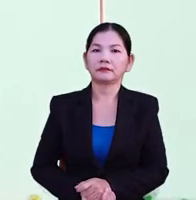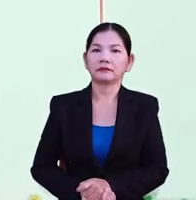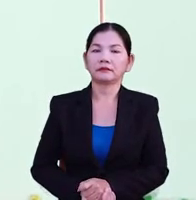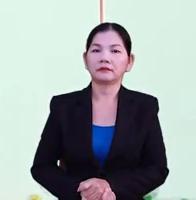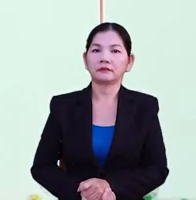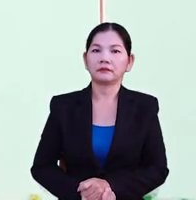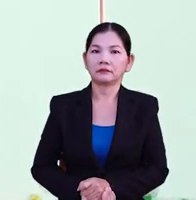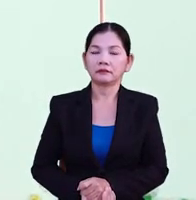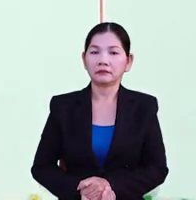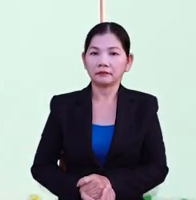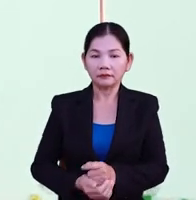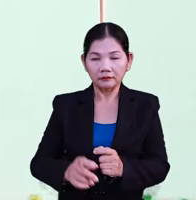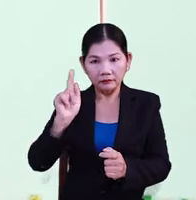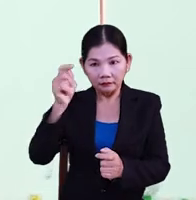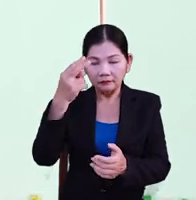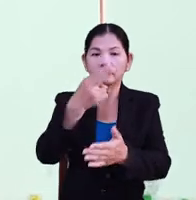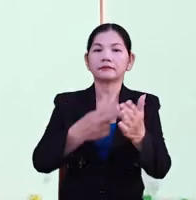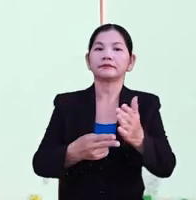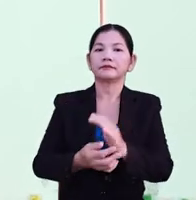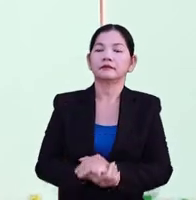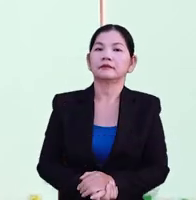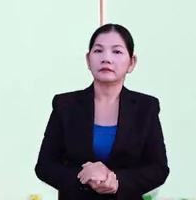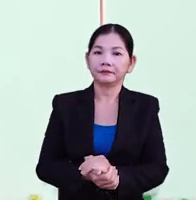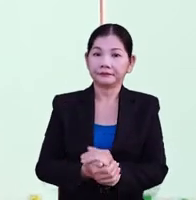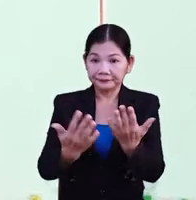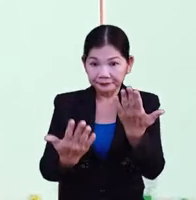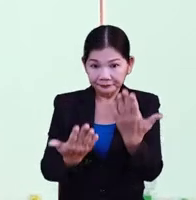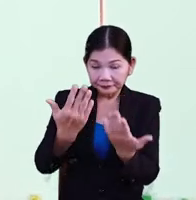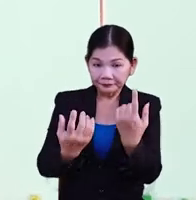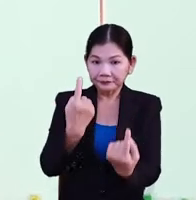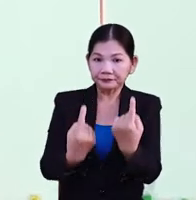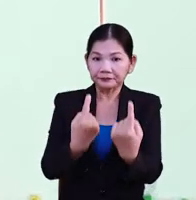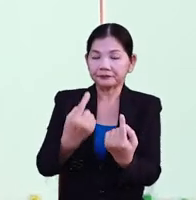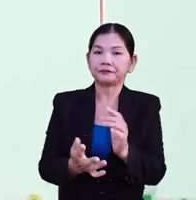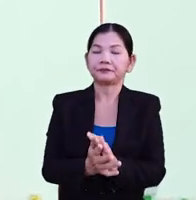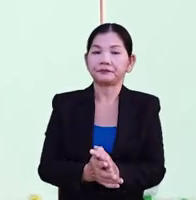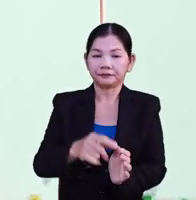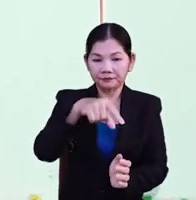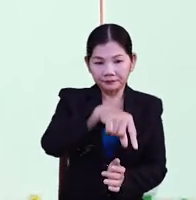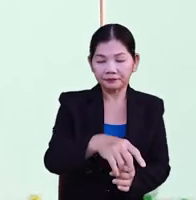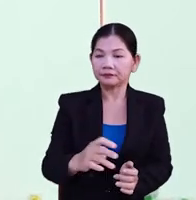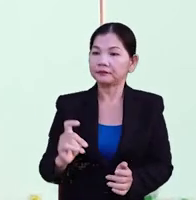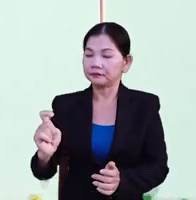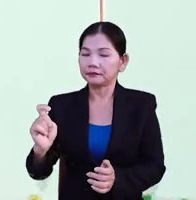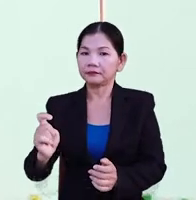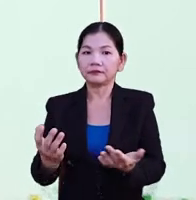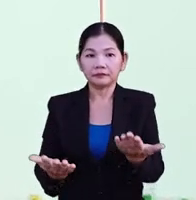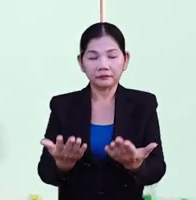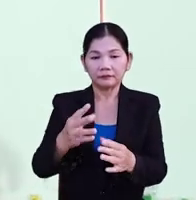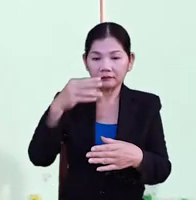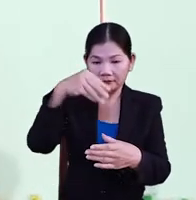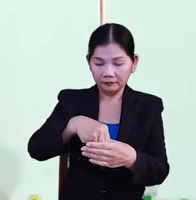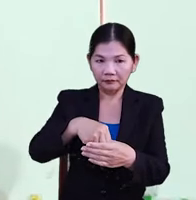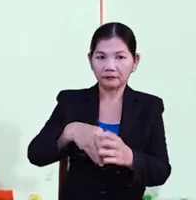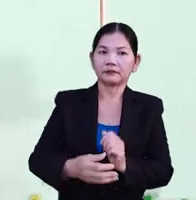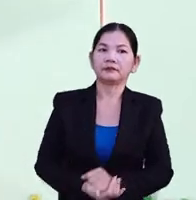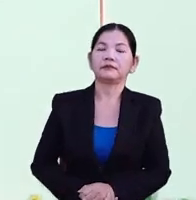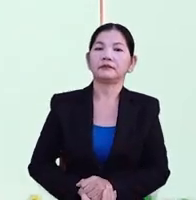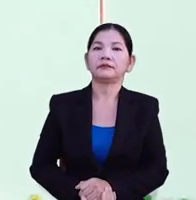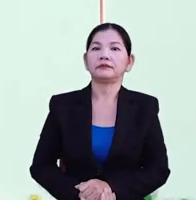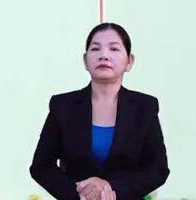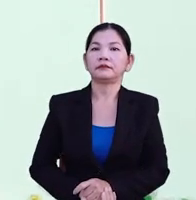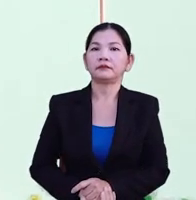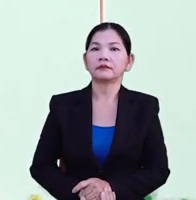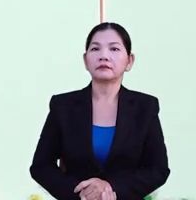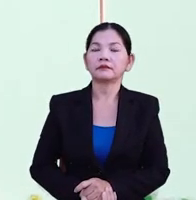ចារូបអ្វីទៅកូនរូបមួយណាទៅកឬខដែលនៅក្នុង